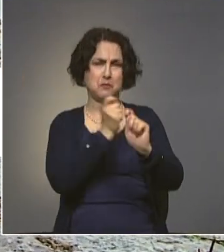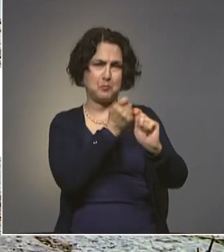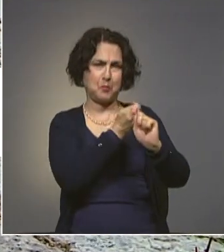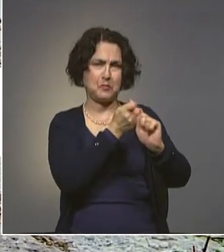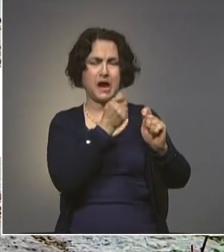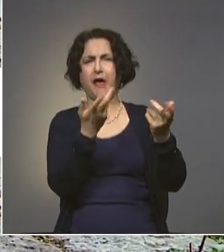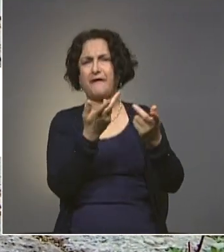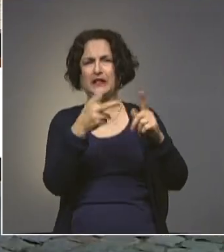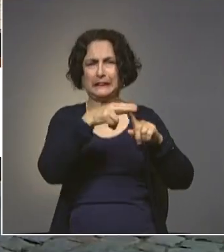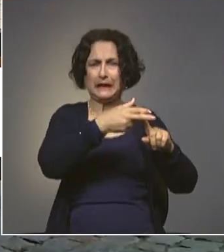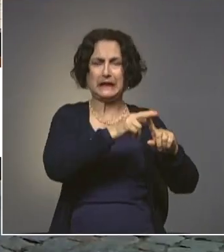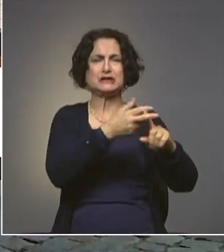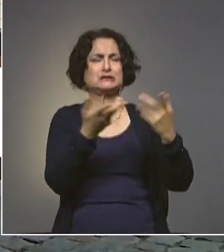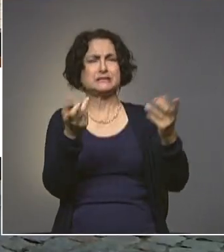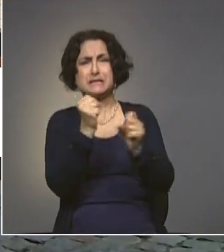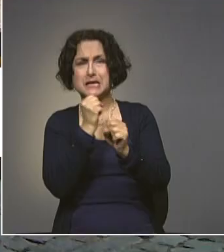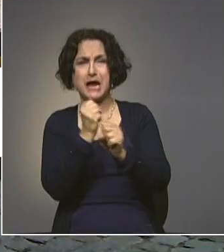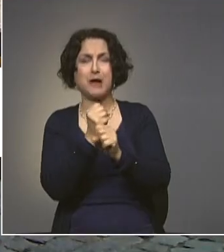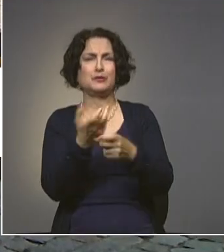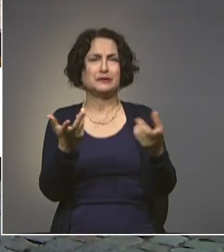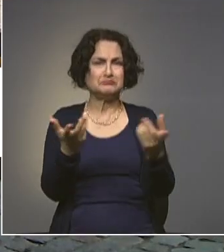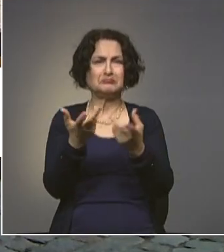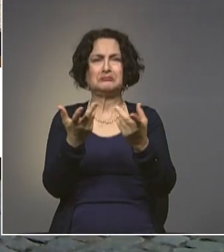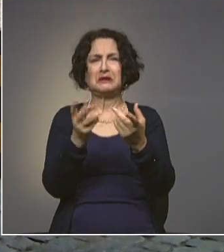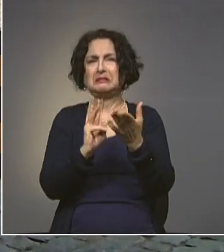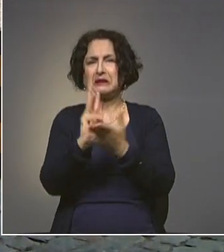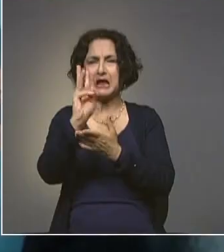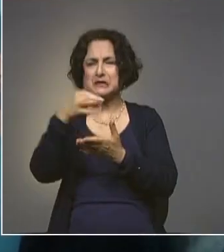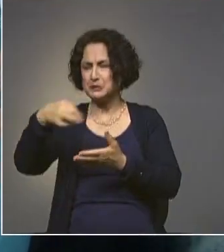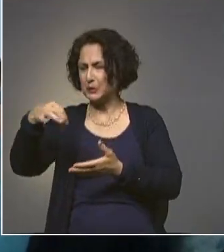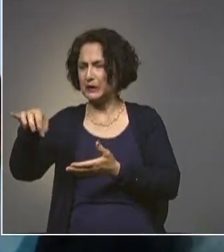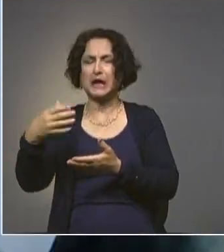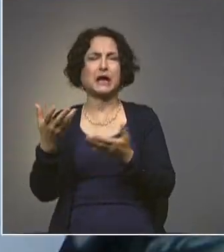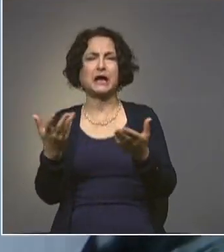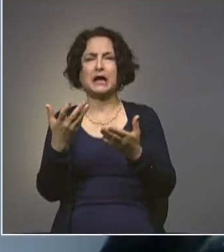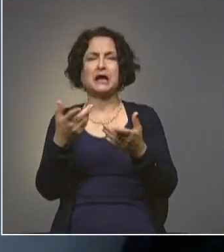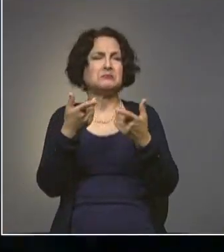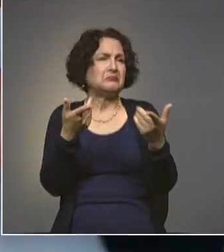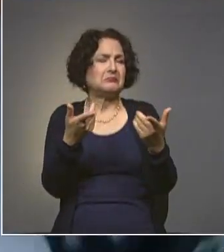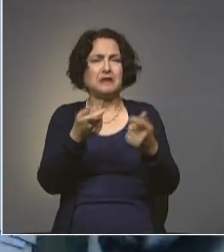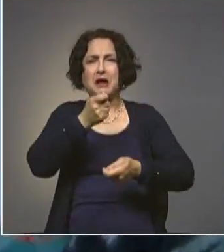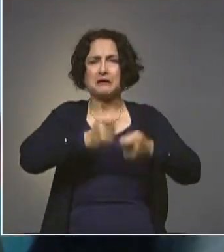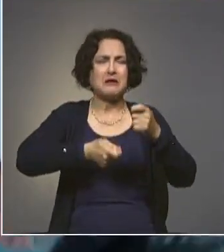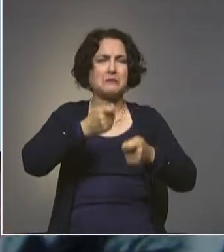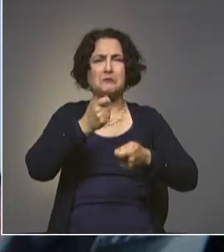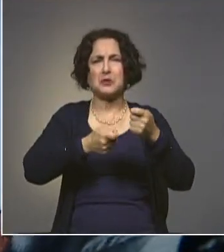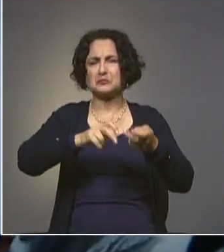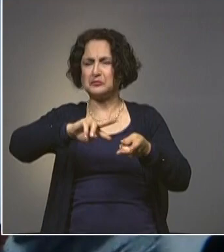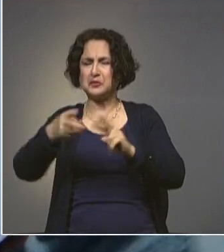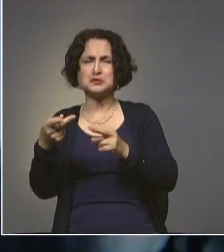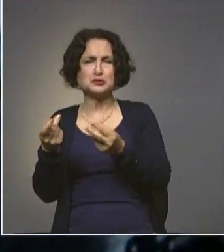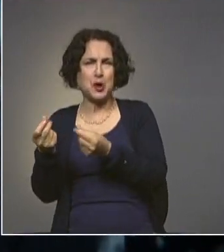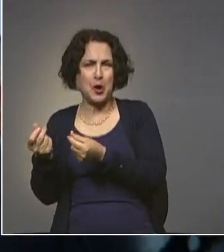за работа, която, както младежа каза, 13 стотинки. Първо, че стойността на ремонта е далеч по-различна. Второ,